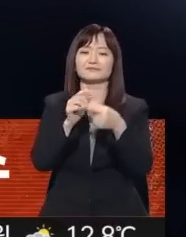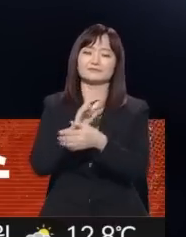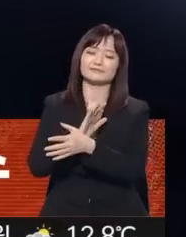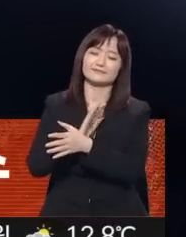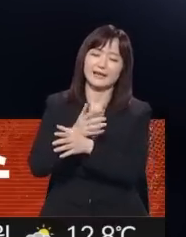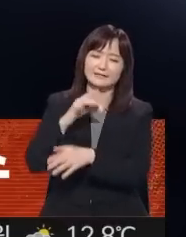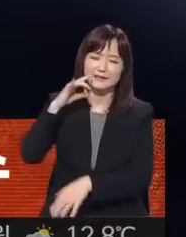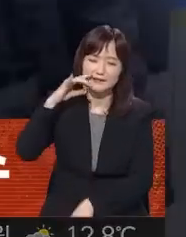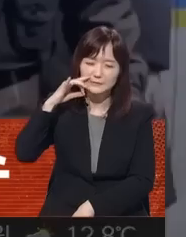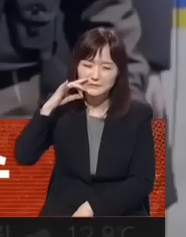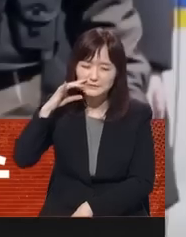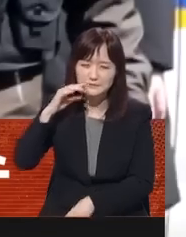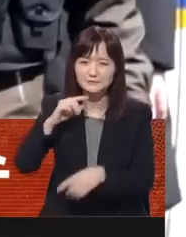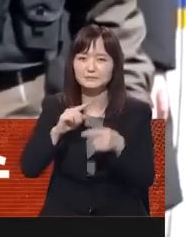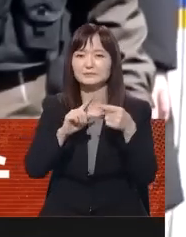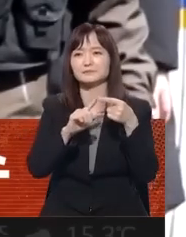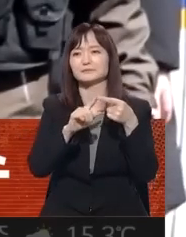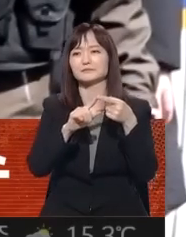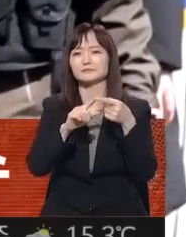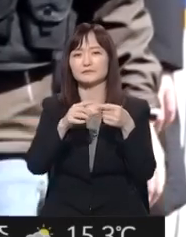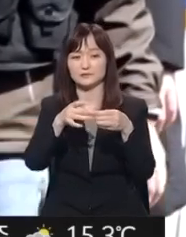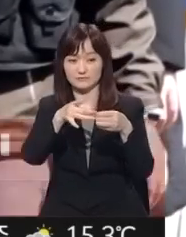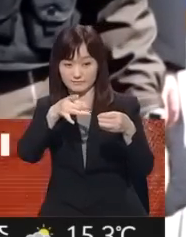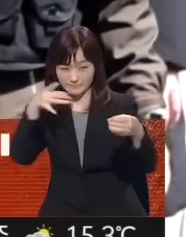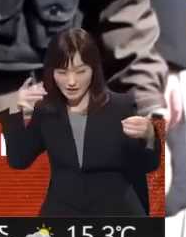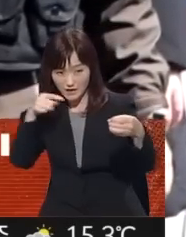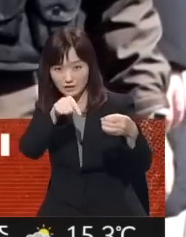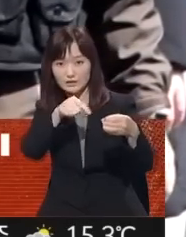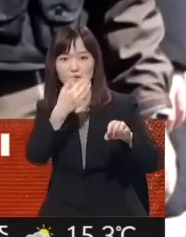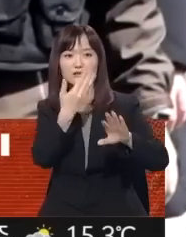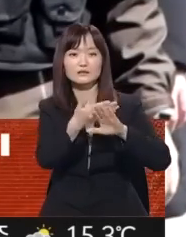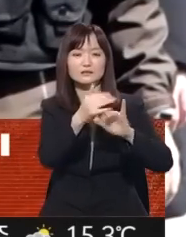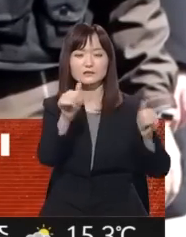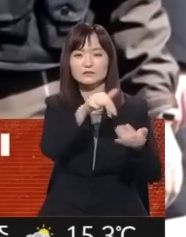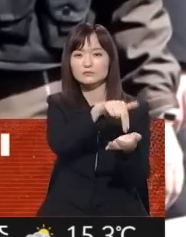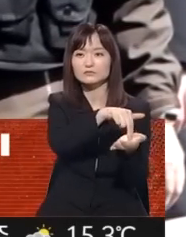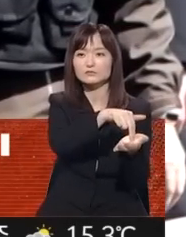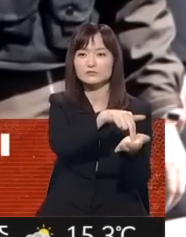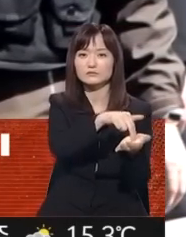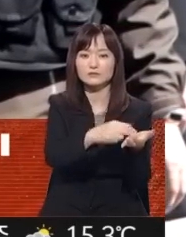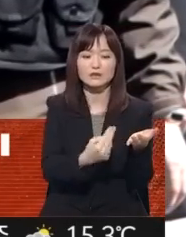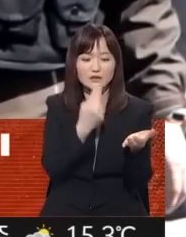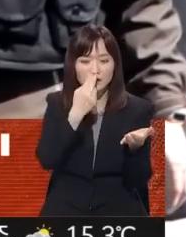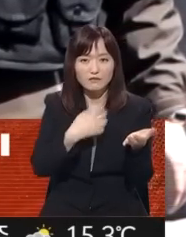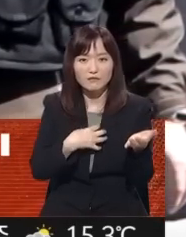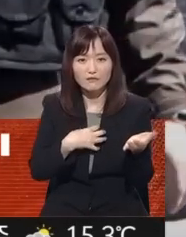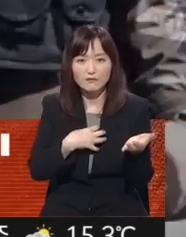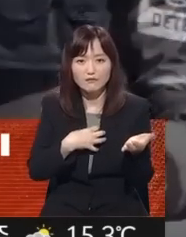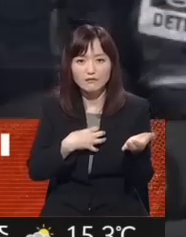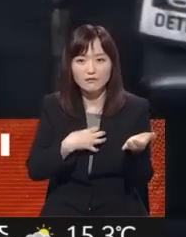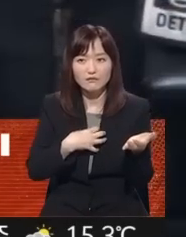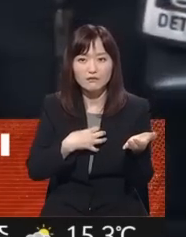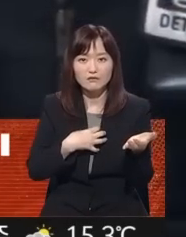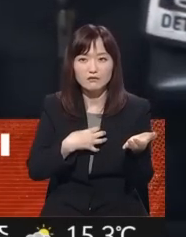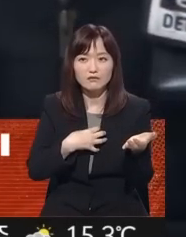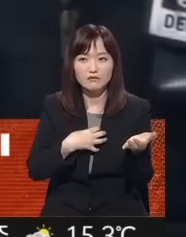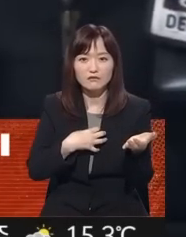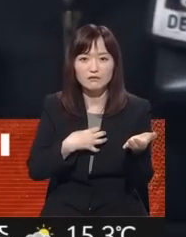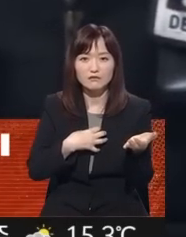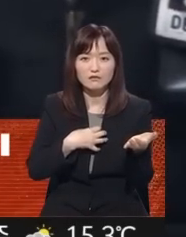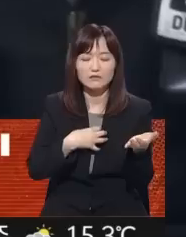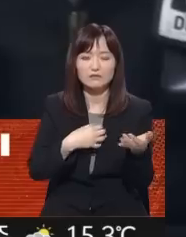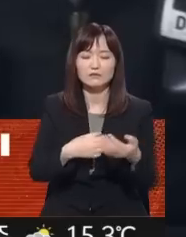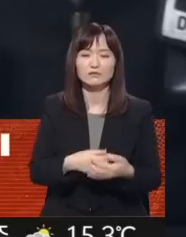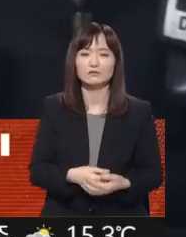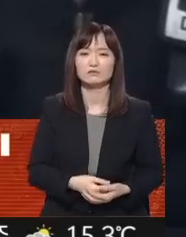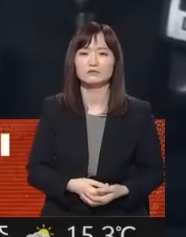호기심이었다는데 그 장난과 호기심으로 던졌던 쇠구슬이 제3자의 입장에서는 생명의 위험이 느껴질 수 있을만큼 위험한